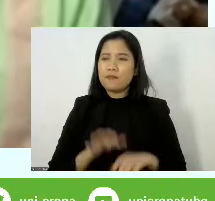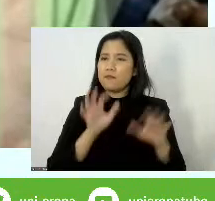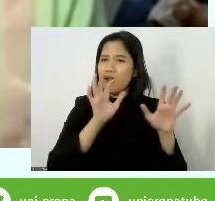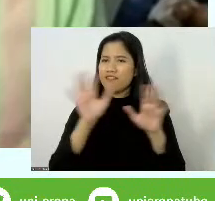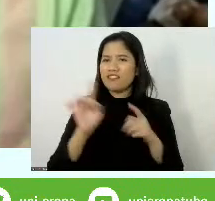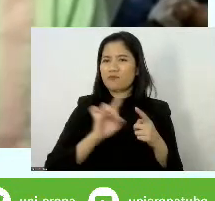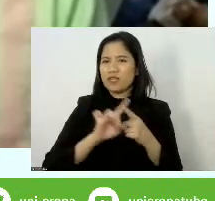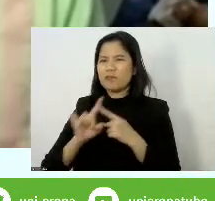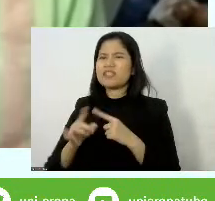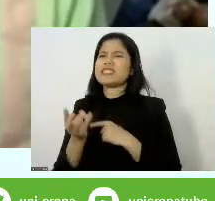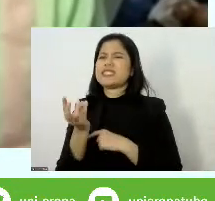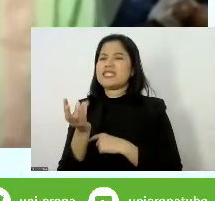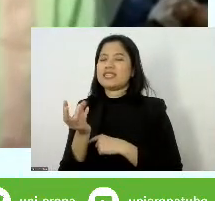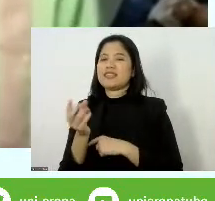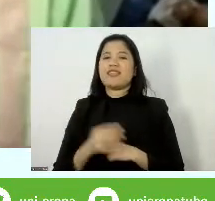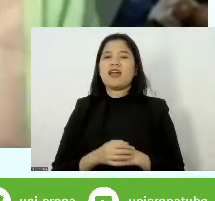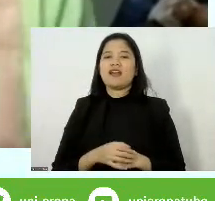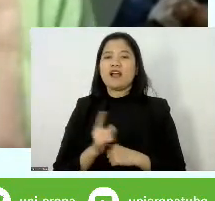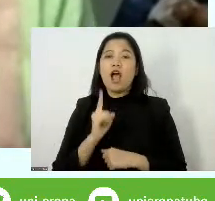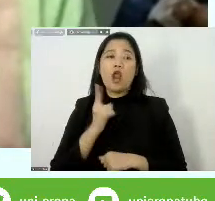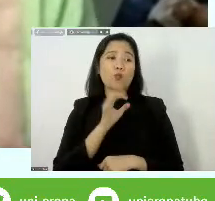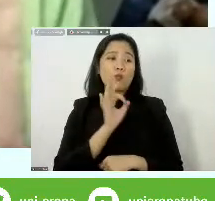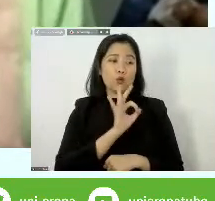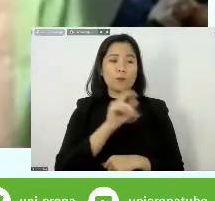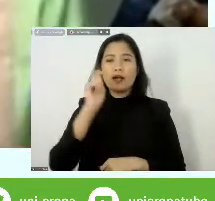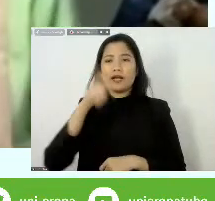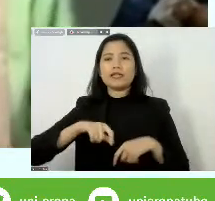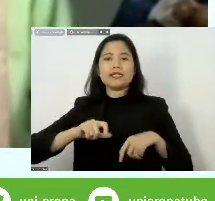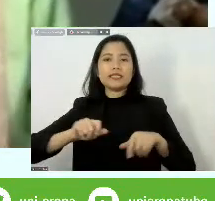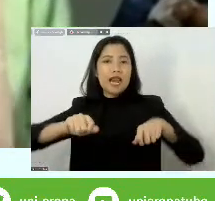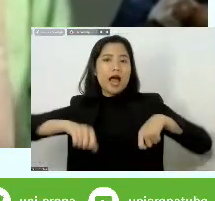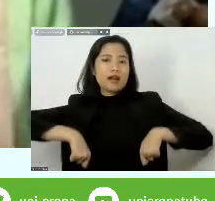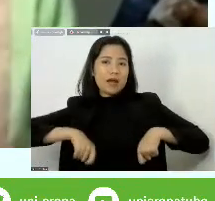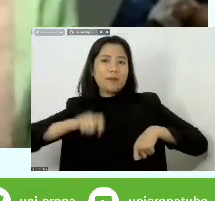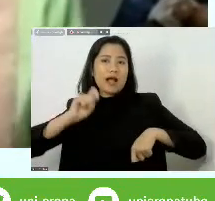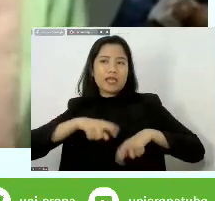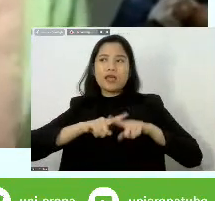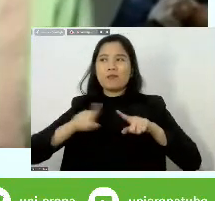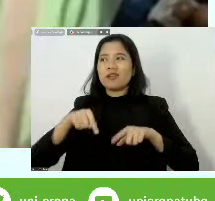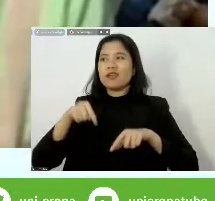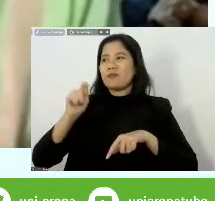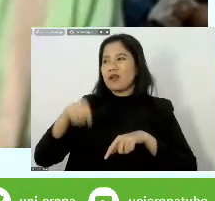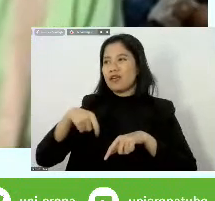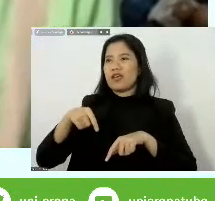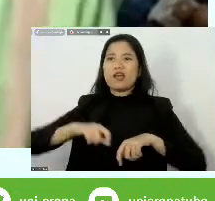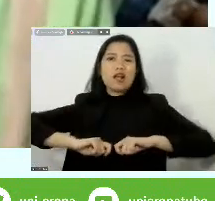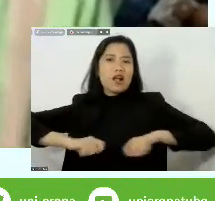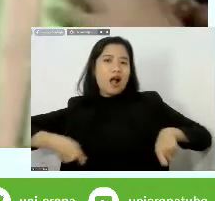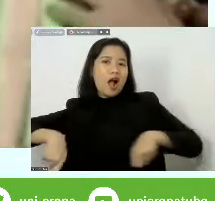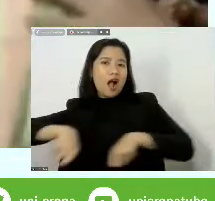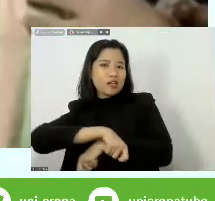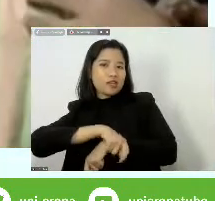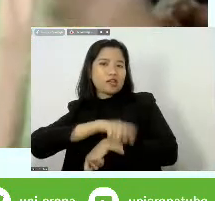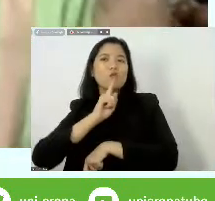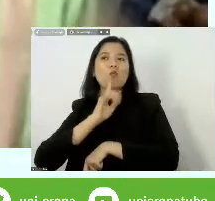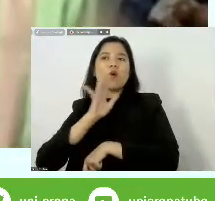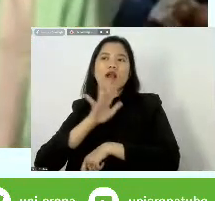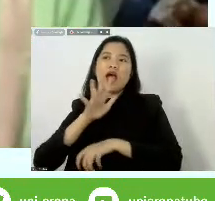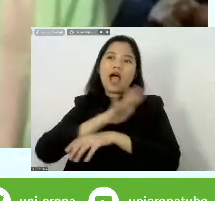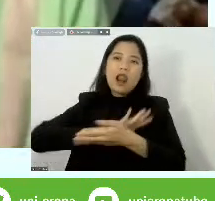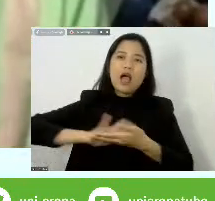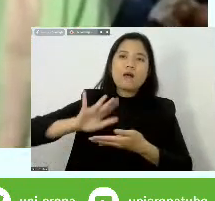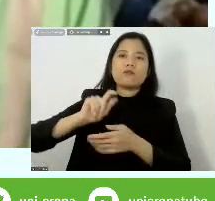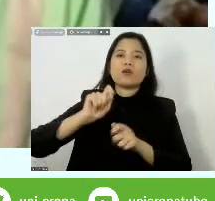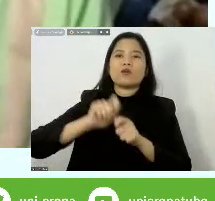kalau belum pakai kain juga masih bisa pakai celana tapi mungkin kayaknya dibikin awan malam bikin celana atau mungkin kemeja